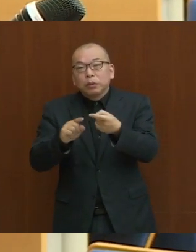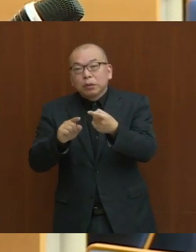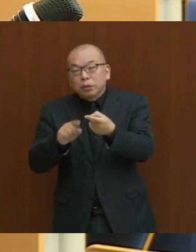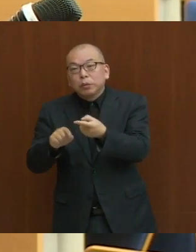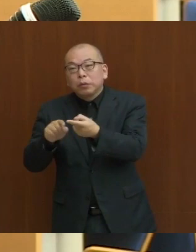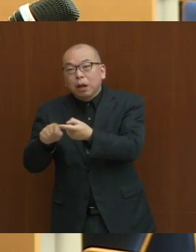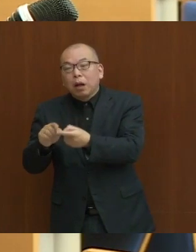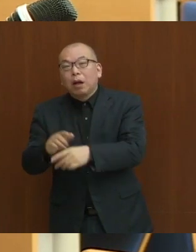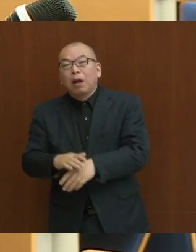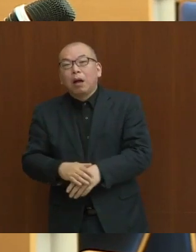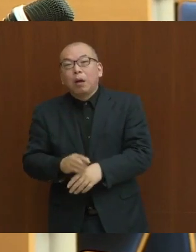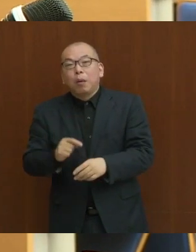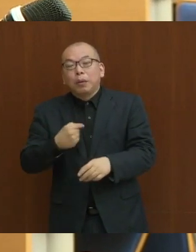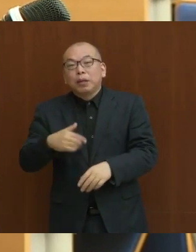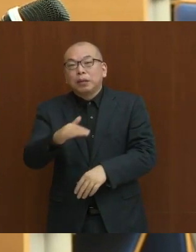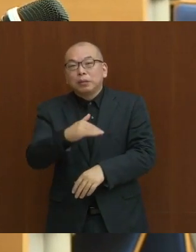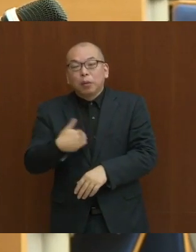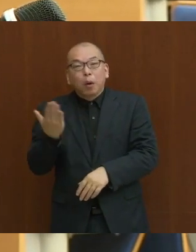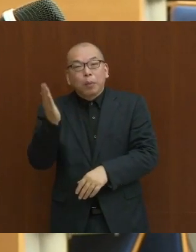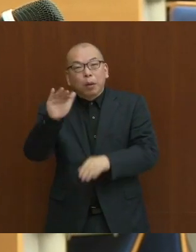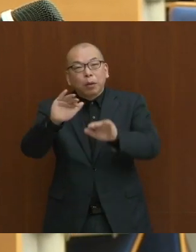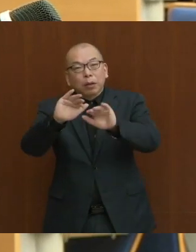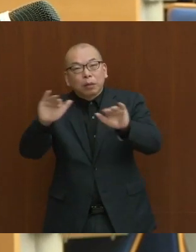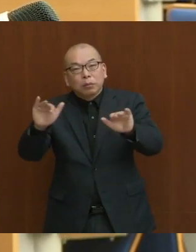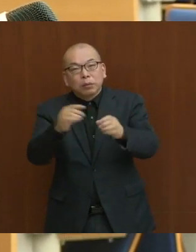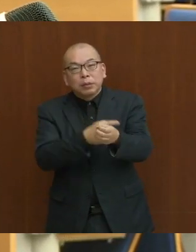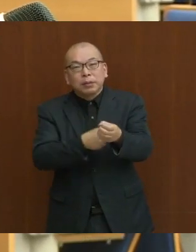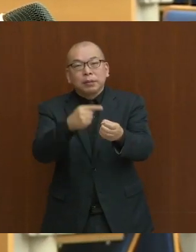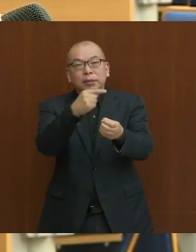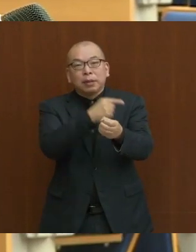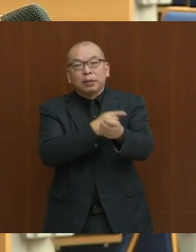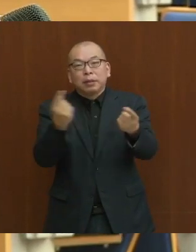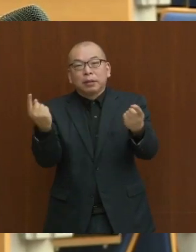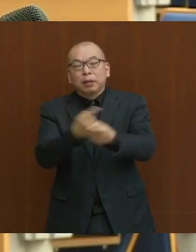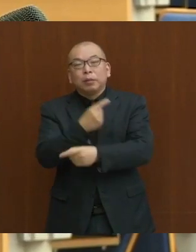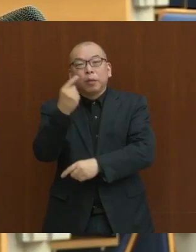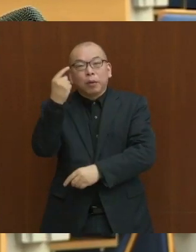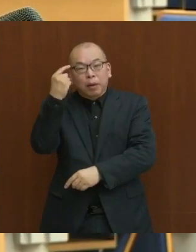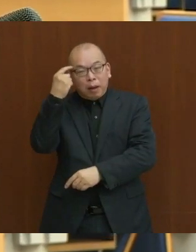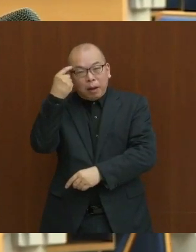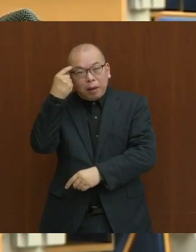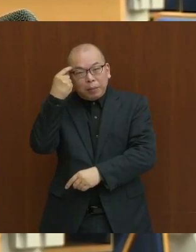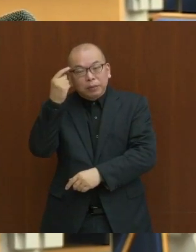私たちの未来を切り開く大きな力となると信じています。